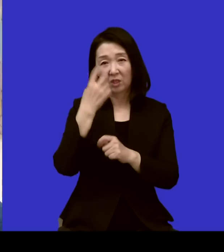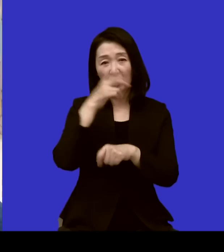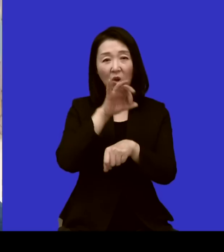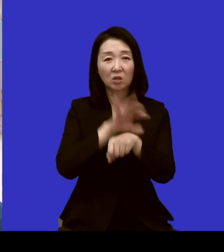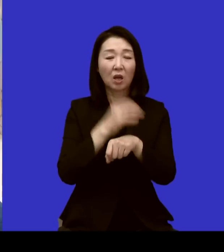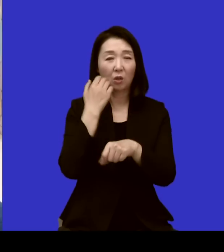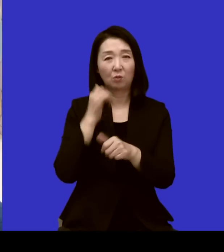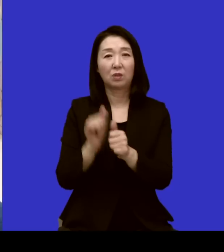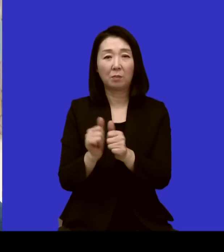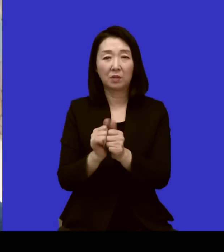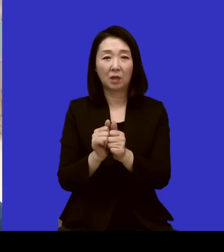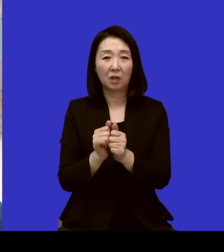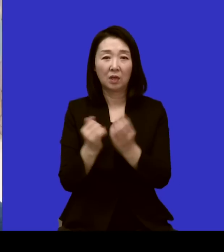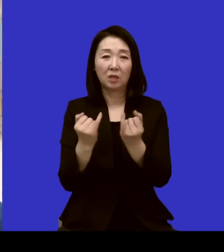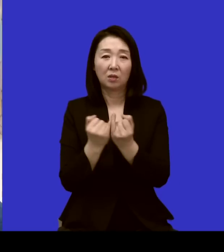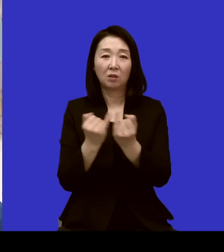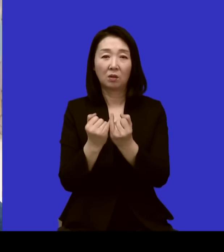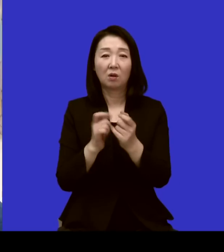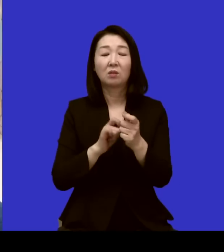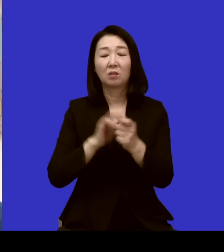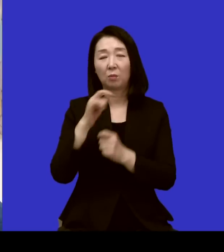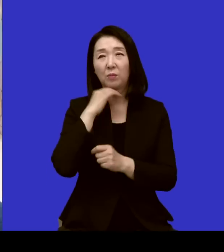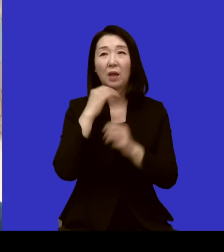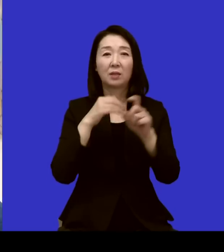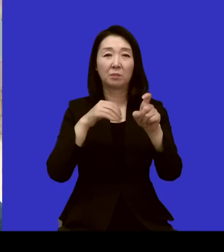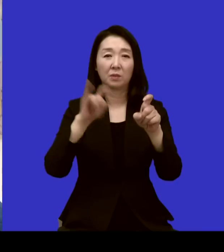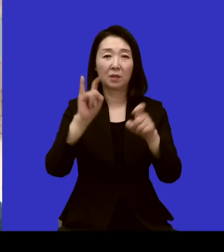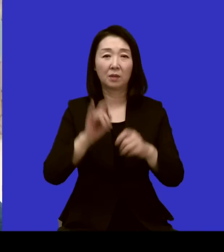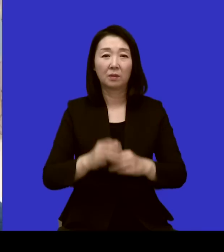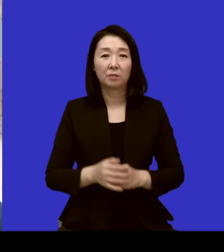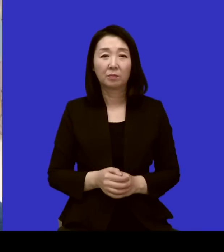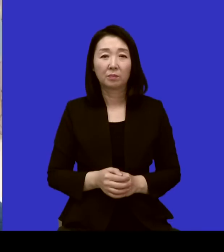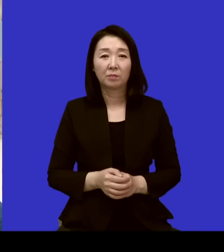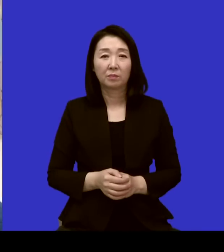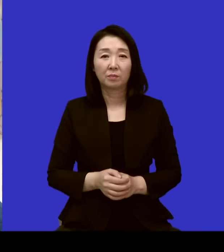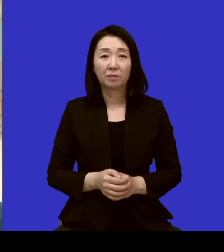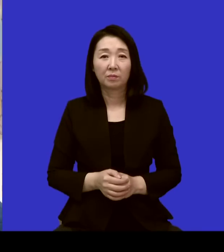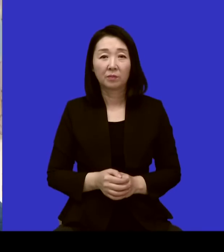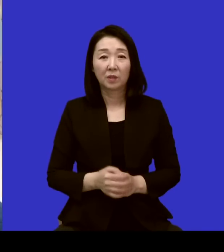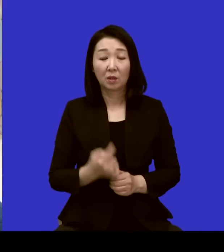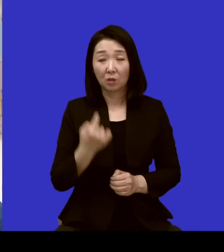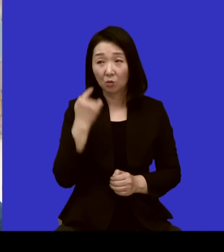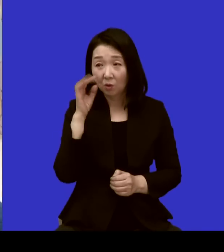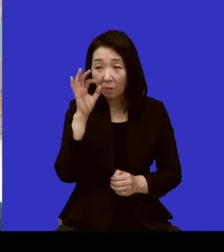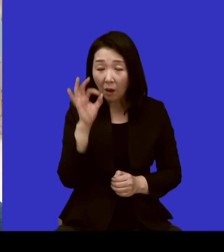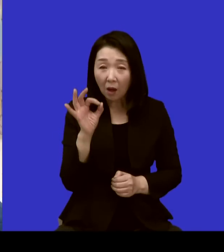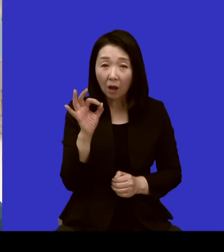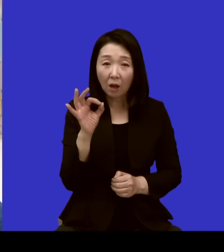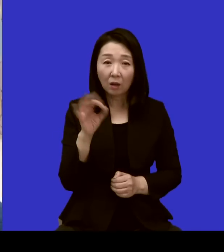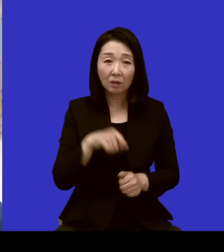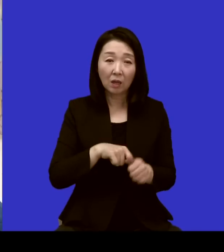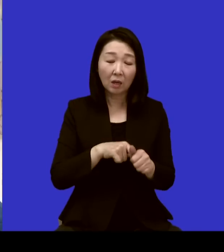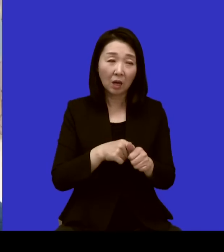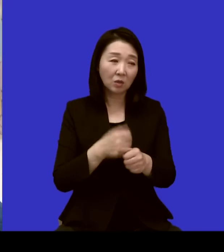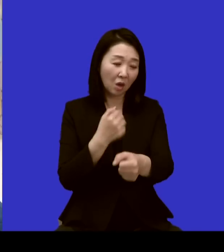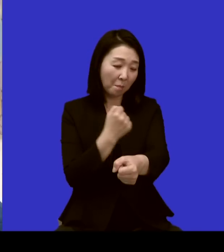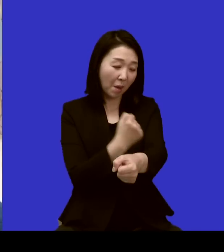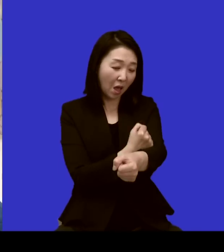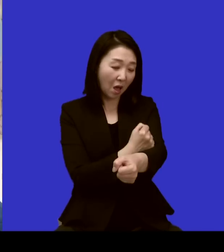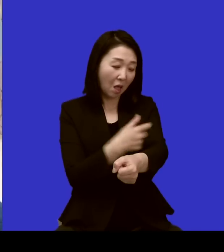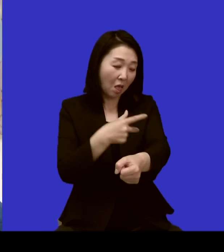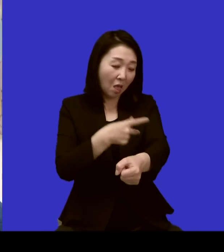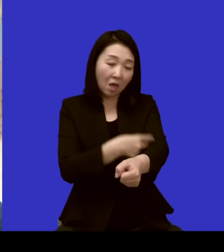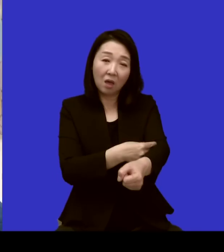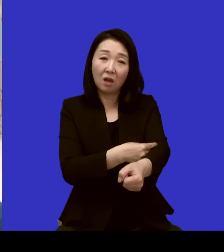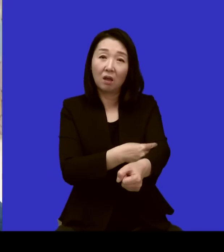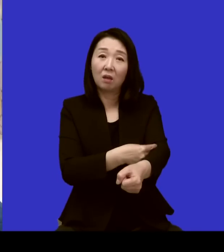이제 여성들이 안타깝게도 대부분이 또 10대였고요. 예. 예. 예, 이제 이런 것들을 뒤에서 보게 될 때 이제 강제로 마약을 주입시킨다든지 예.